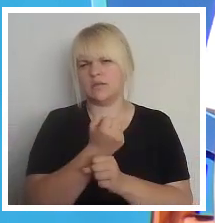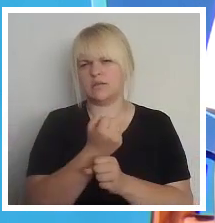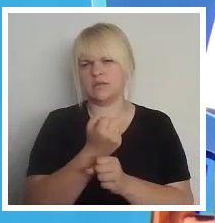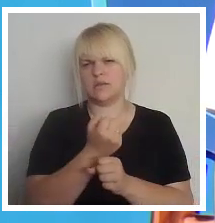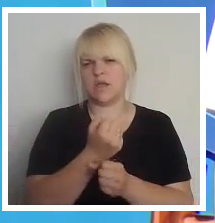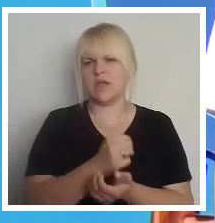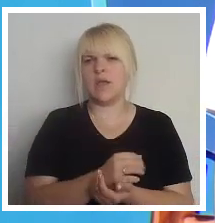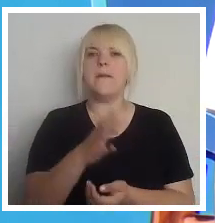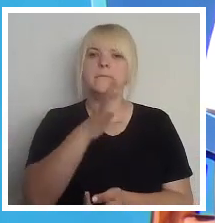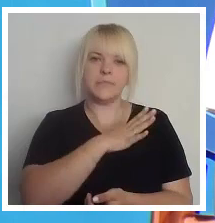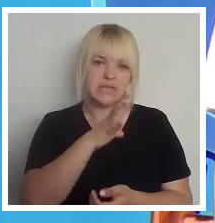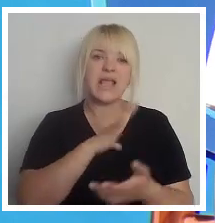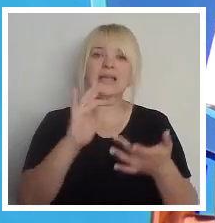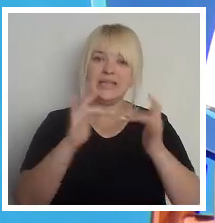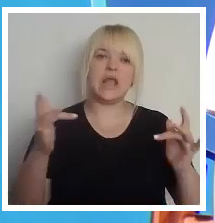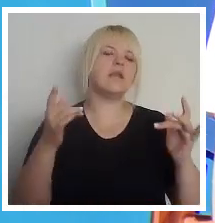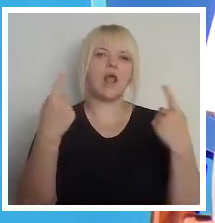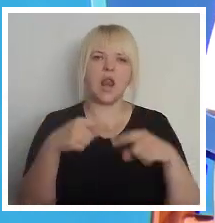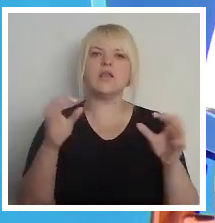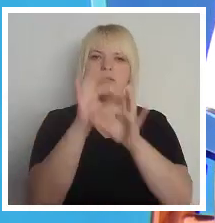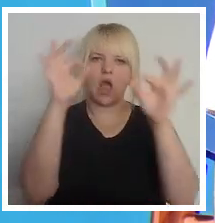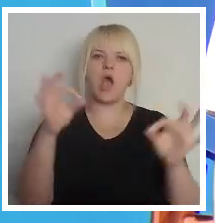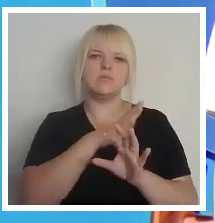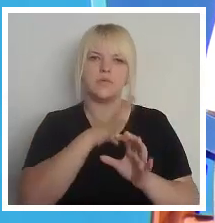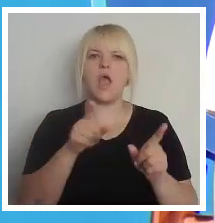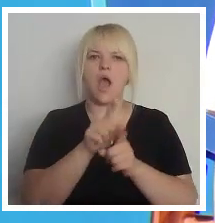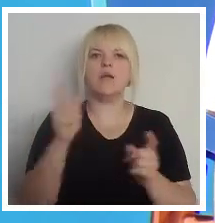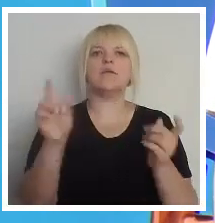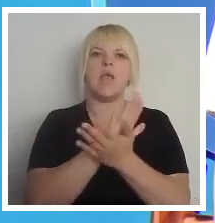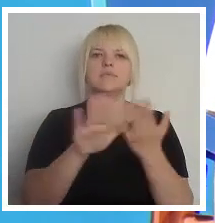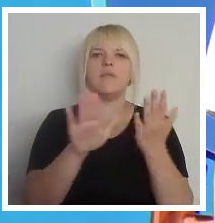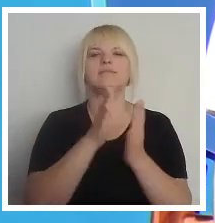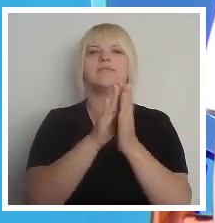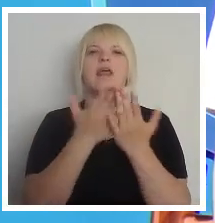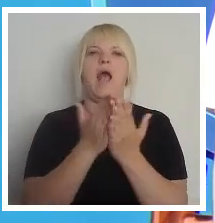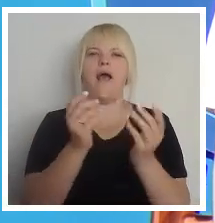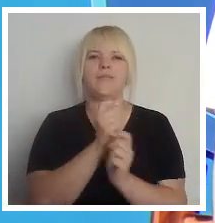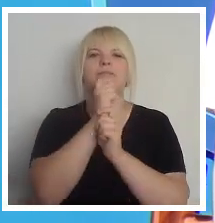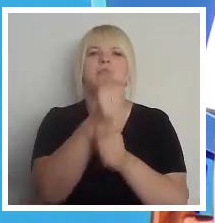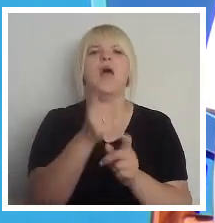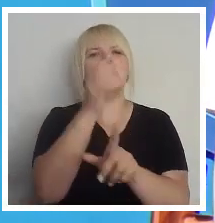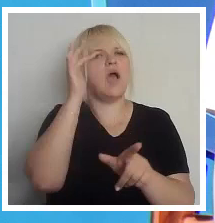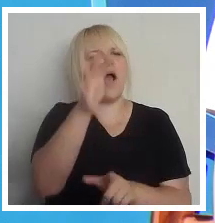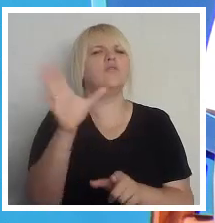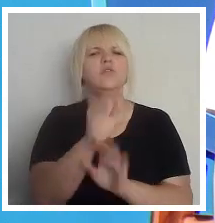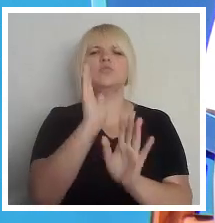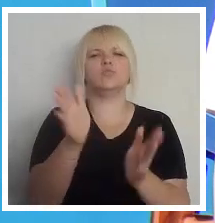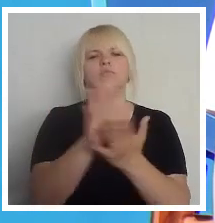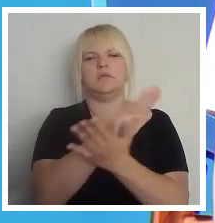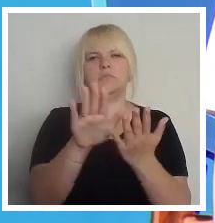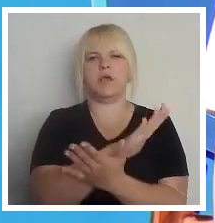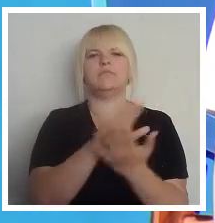bija interneta laika sākumā, bija pat tāds grāmatas, ka pa brīvu tas ir, nu, tā ir nākotne, ka viss būs pa brīvu un blā, blā, blā,